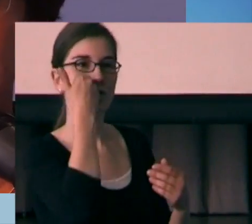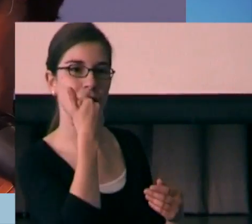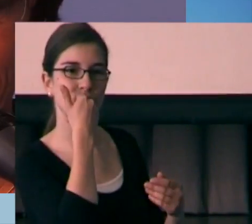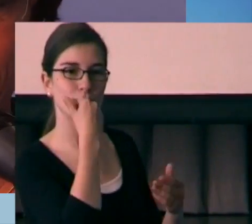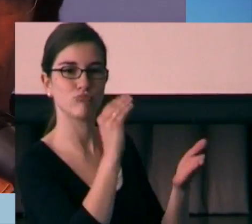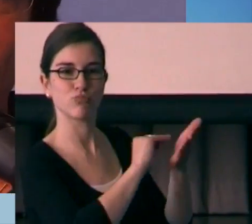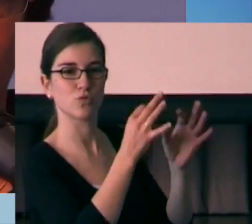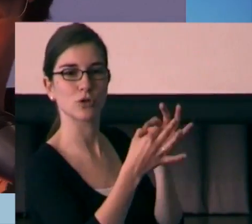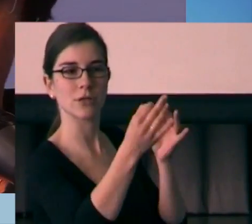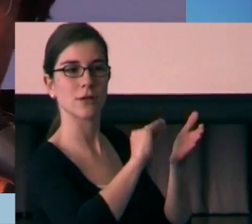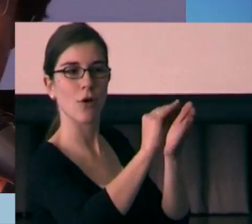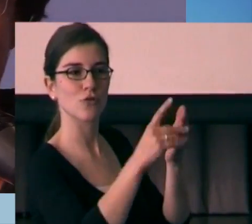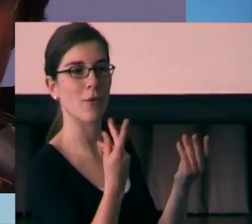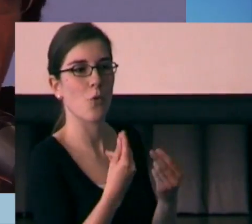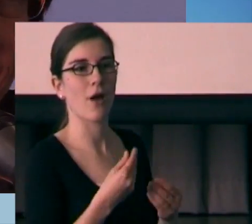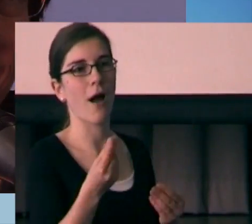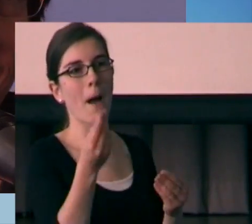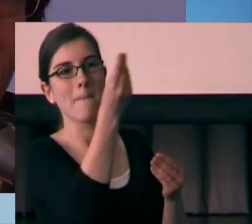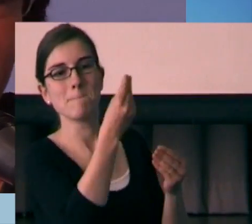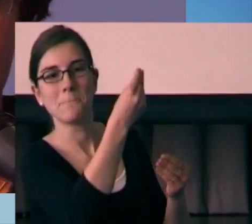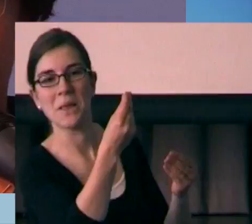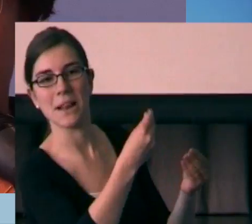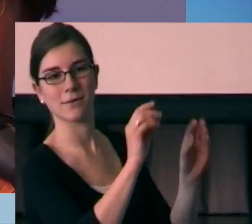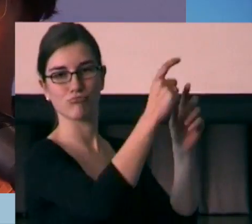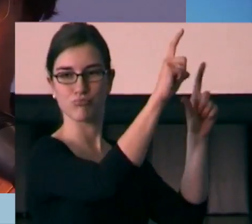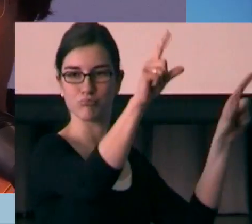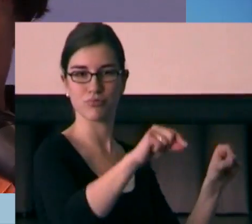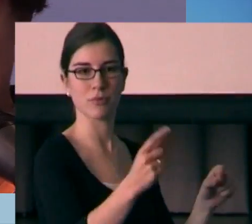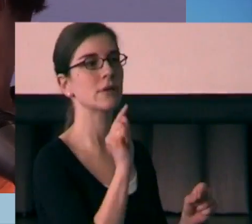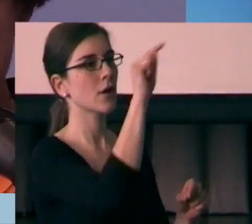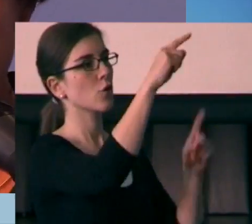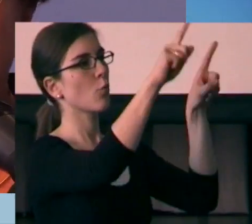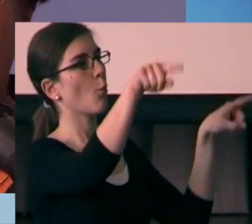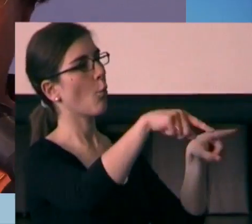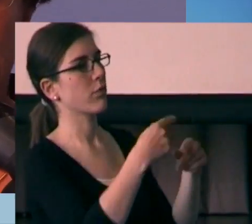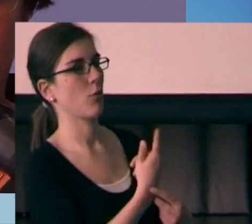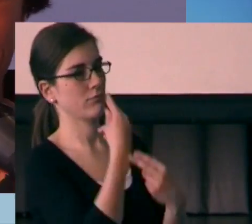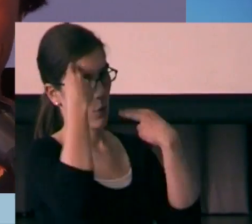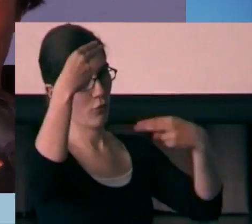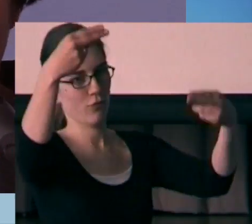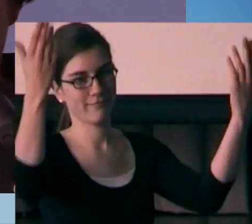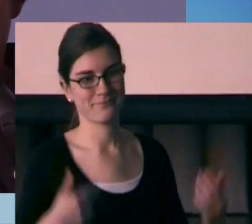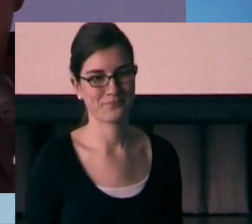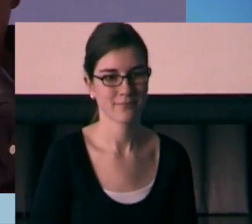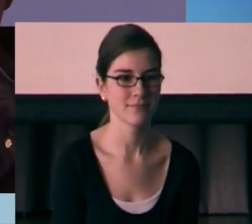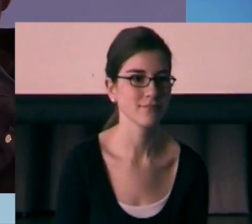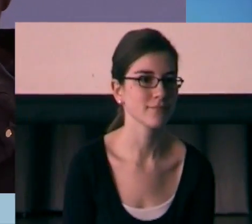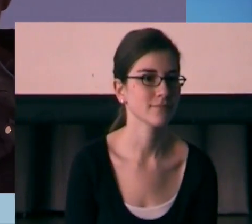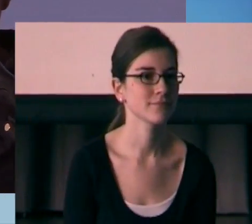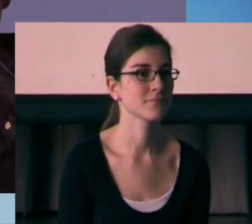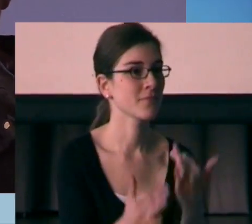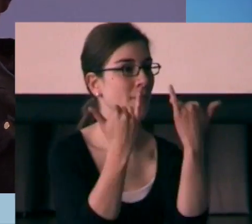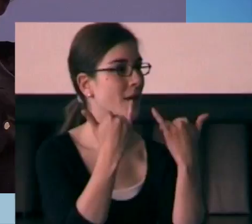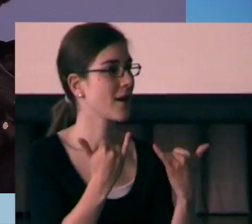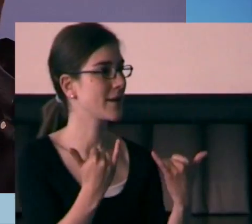anderes zeichnen oder schreiben. Vielleicht, dass Sie, wenn Sie gleich hinausgehen, daran nochmal denken. Jetzt zu